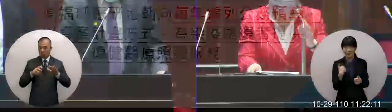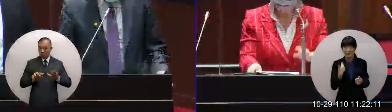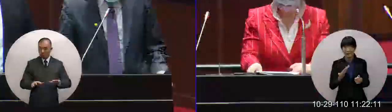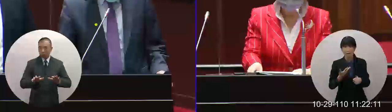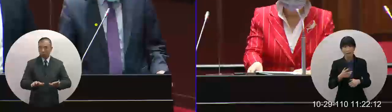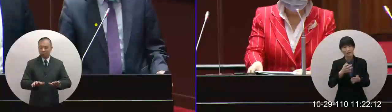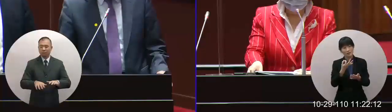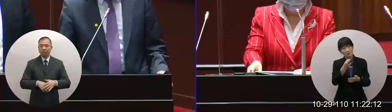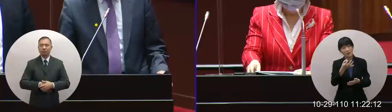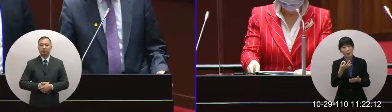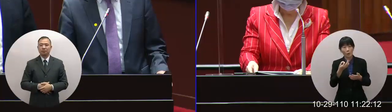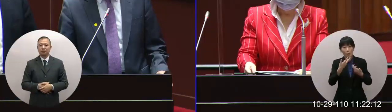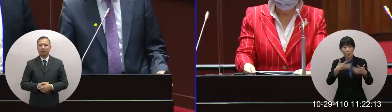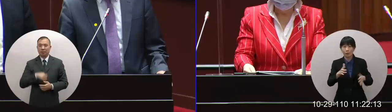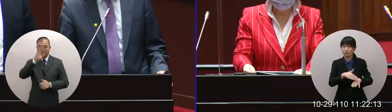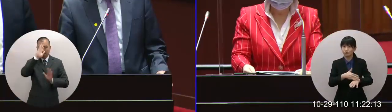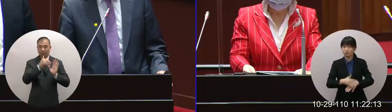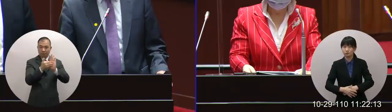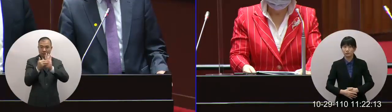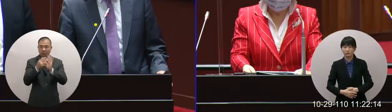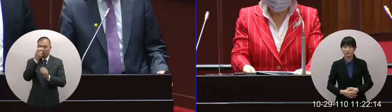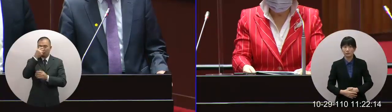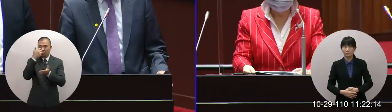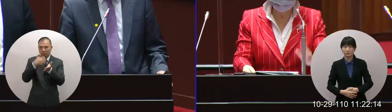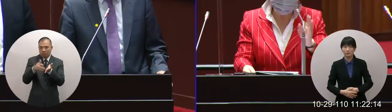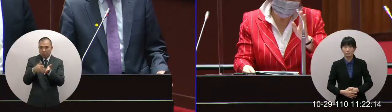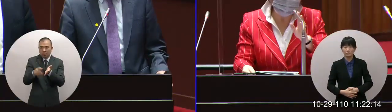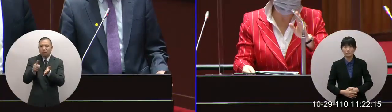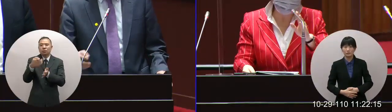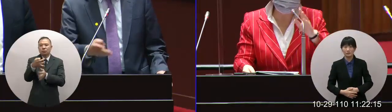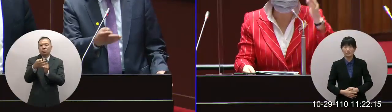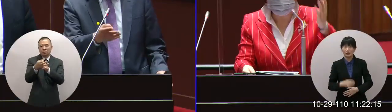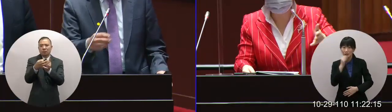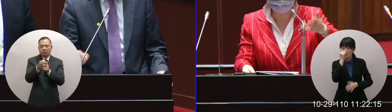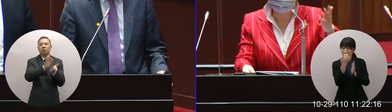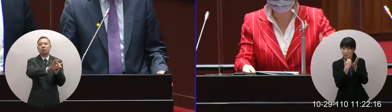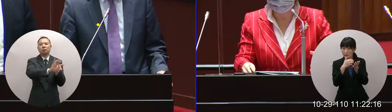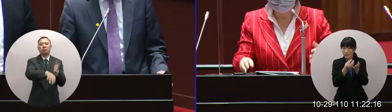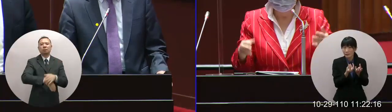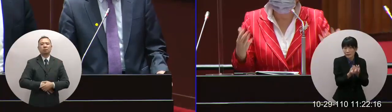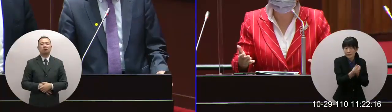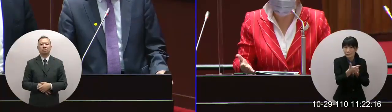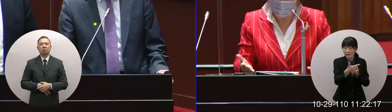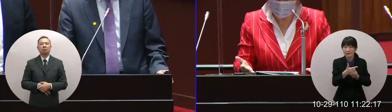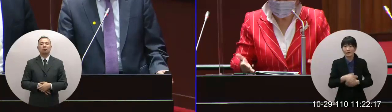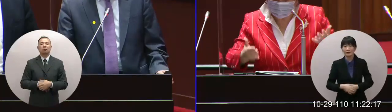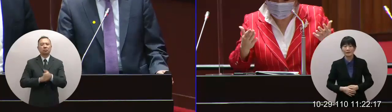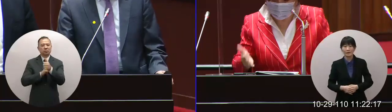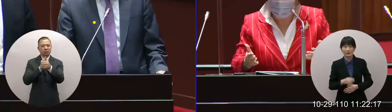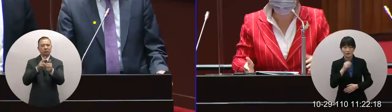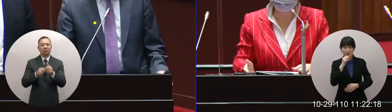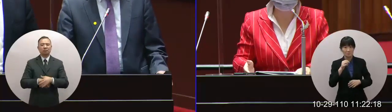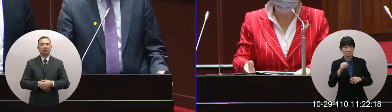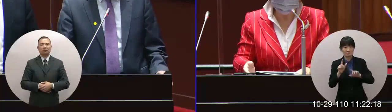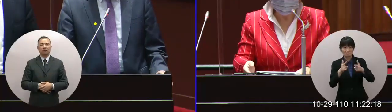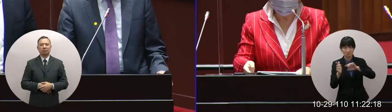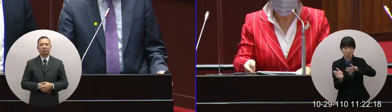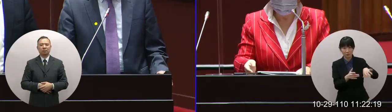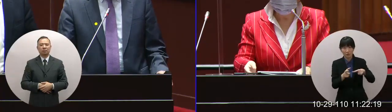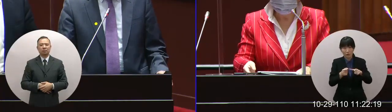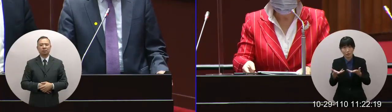用哈，我们现在的防疫的特别预算在做这件事。 不是特别预算，特别预算是特别嘛？我讲公务预